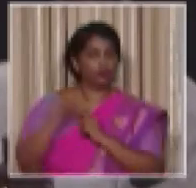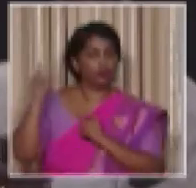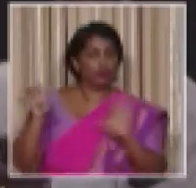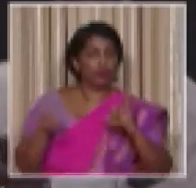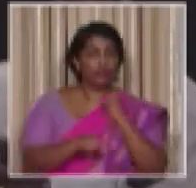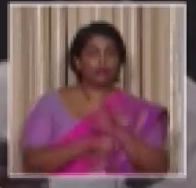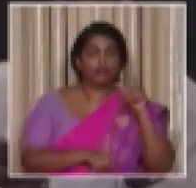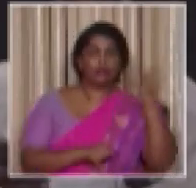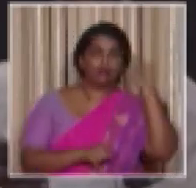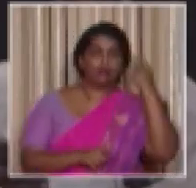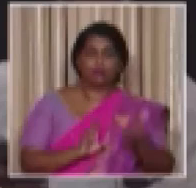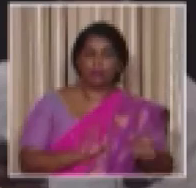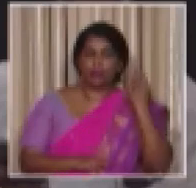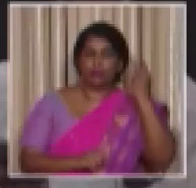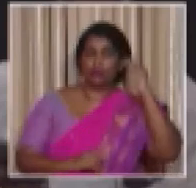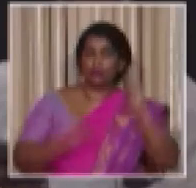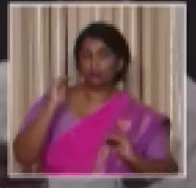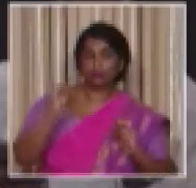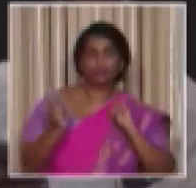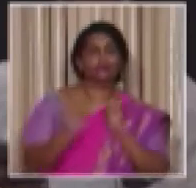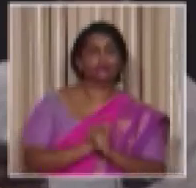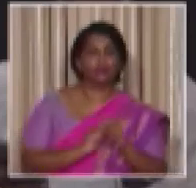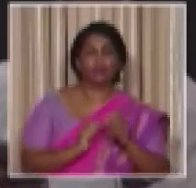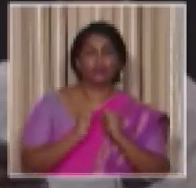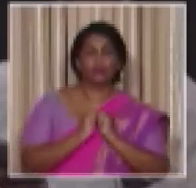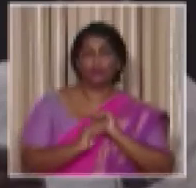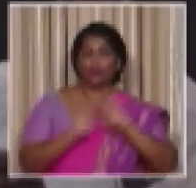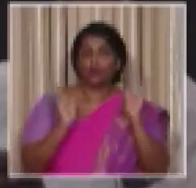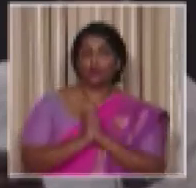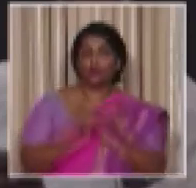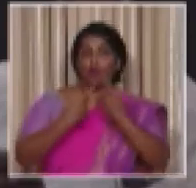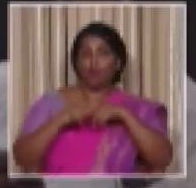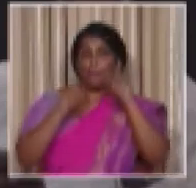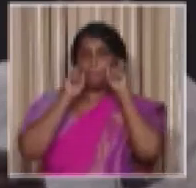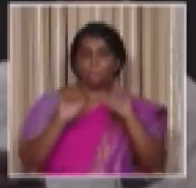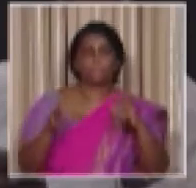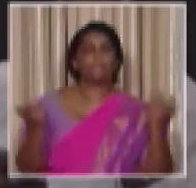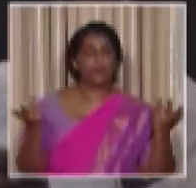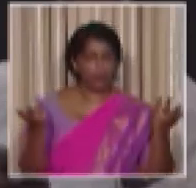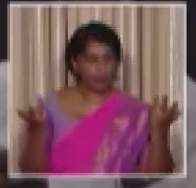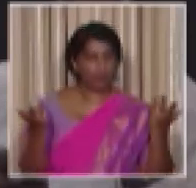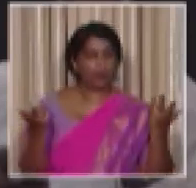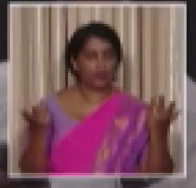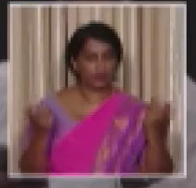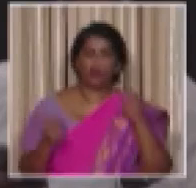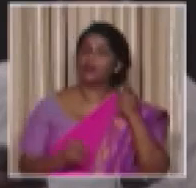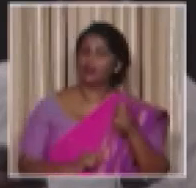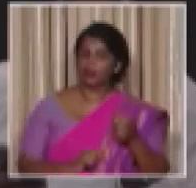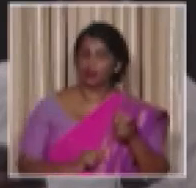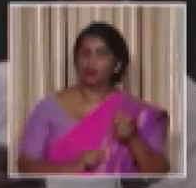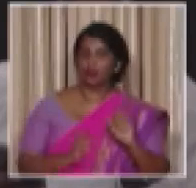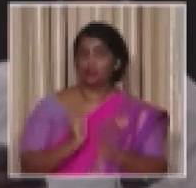වඩා. මොකද වැටුප විෂමතාවය ඉවත් කිරීමේදී සේවා සියල්ලම එකවර සලකා බැලුවෙන්නේ නැහැ.